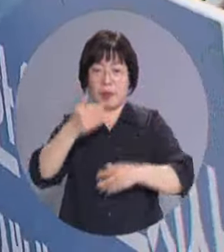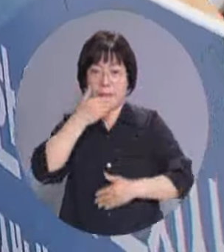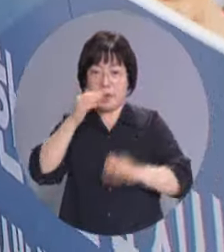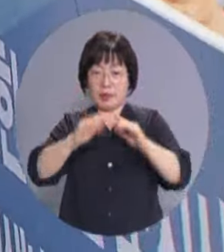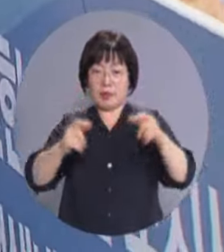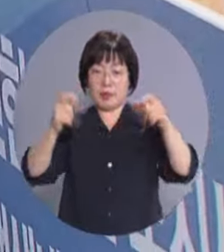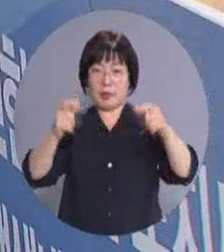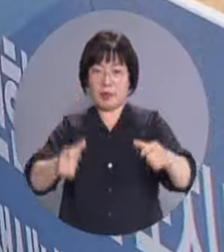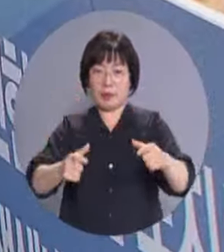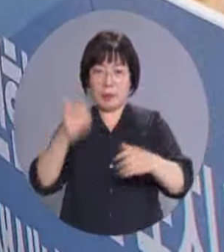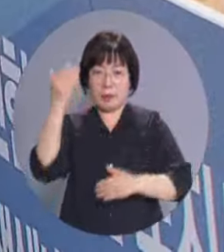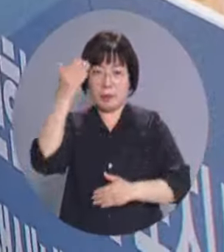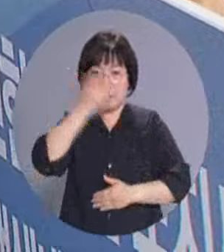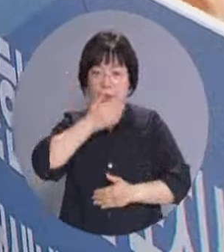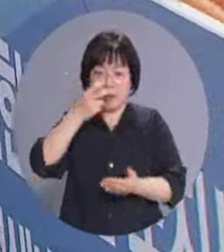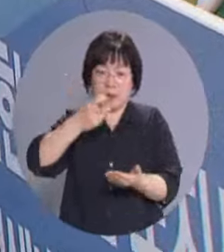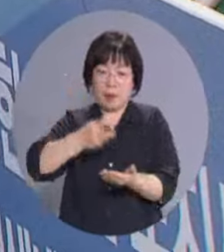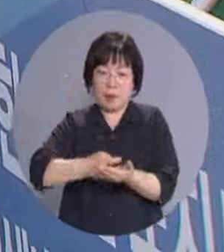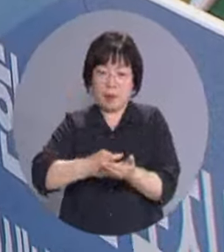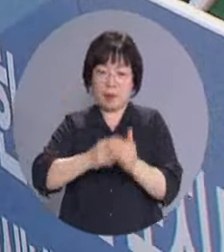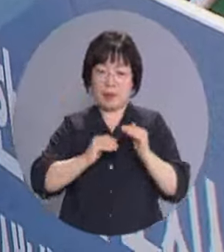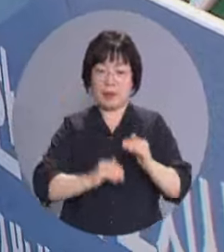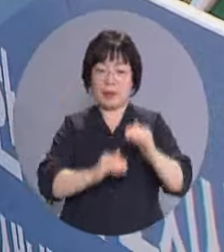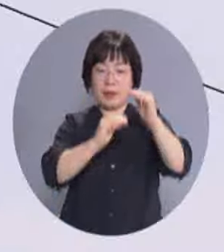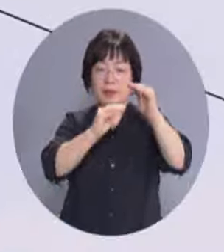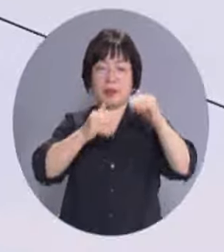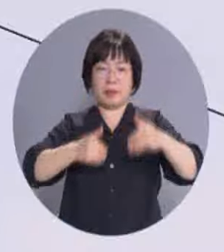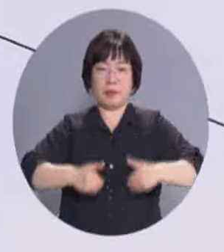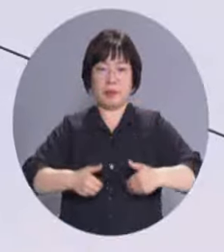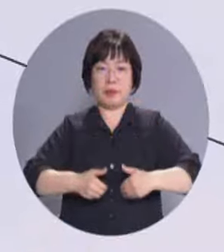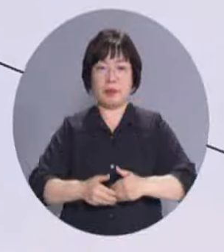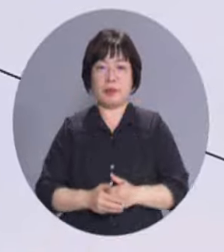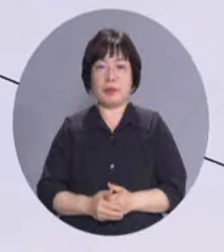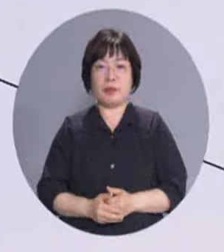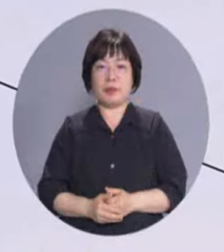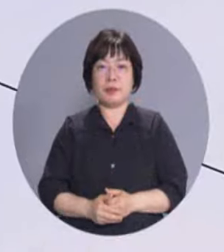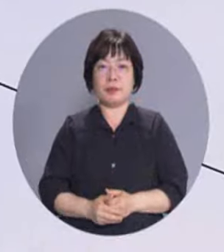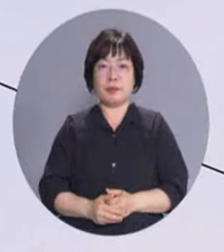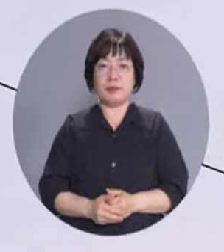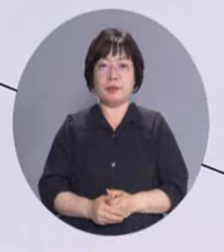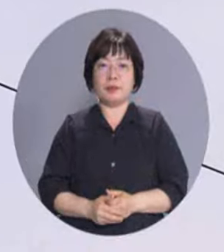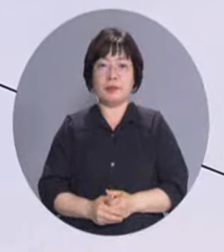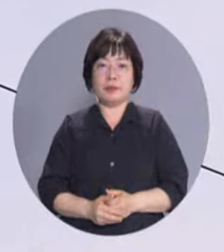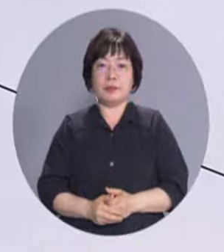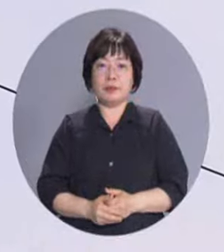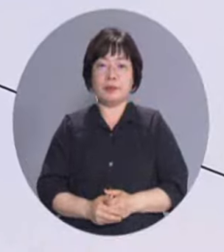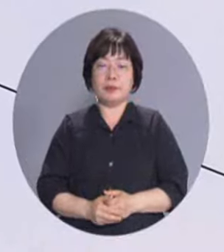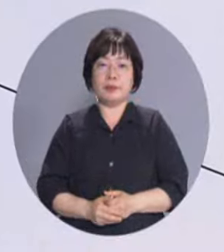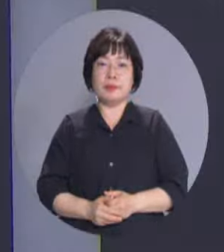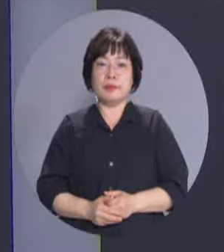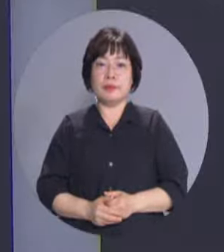전남도의 투명한 원칙과 절차가 필요한 이유입니다 MBC 뉴스 김주희입니다